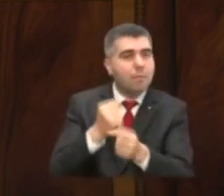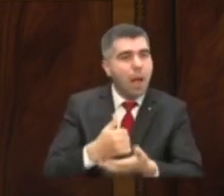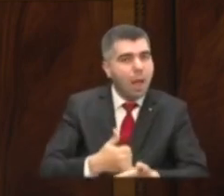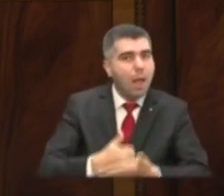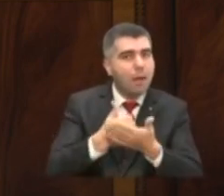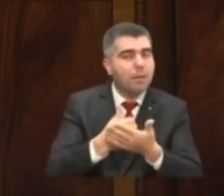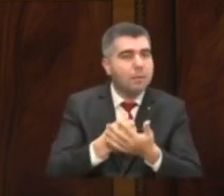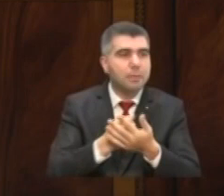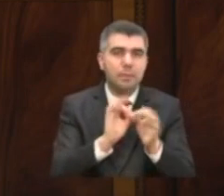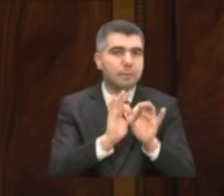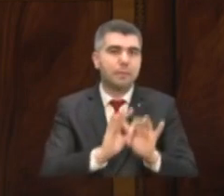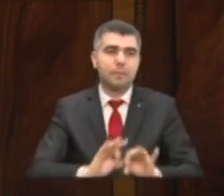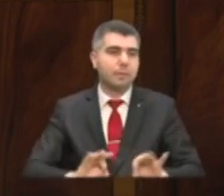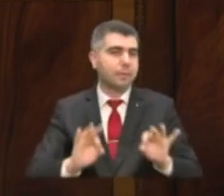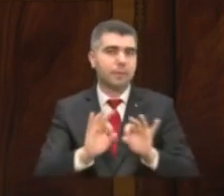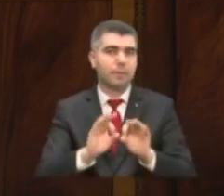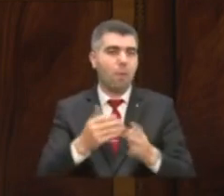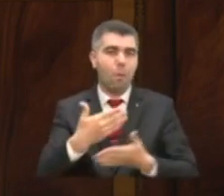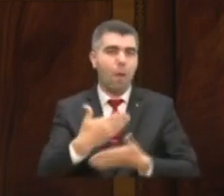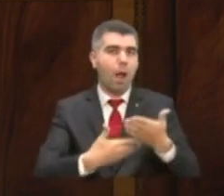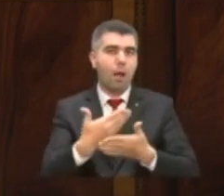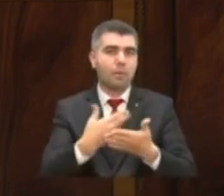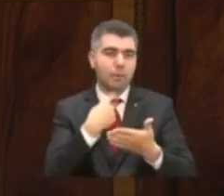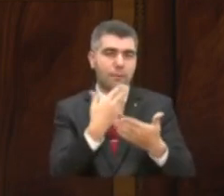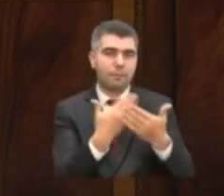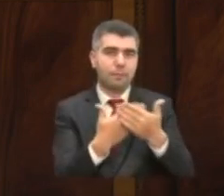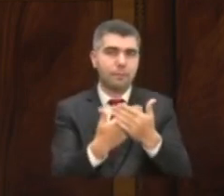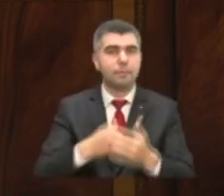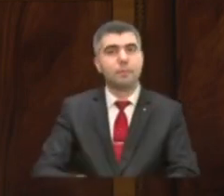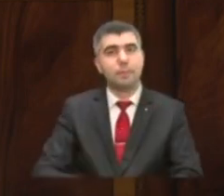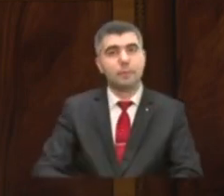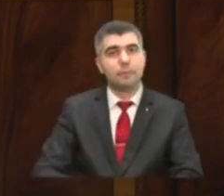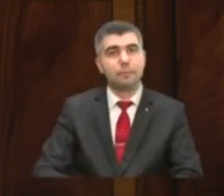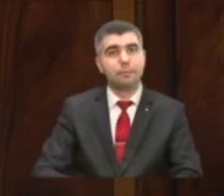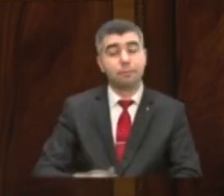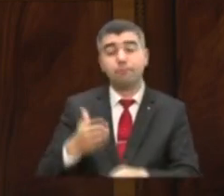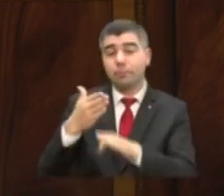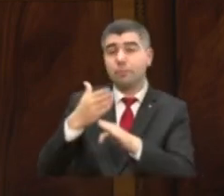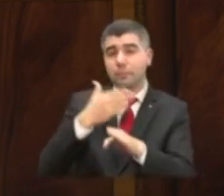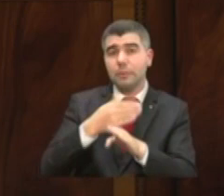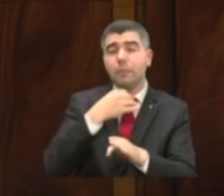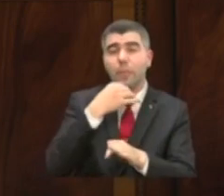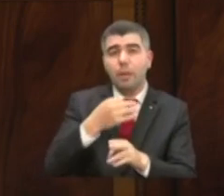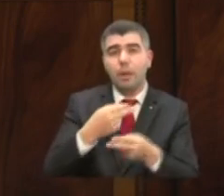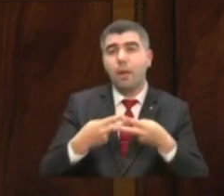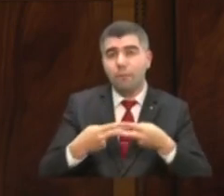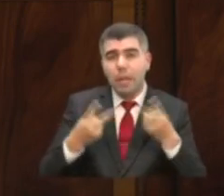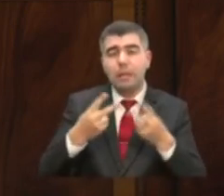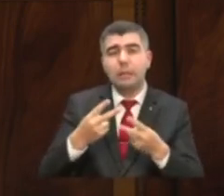ولكننا لا نتوفر على أي وثيقة. سيد رئيس الحكومة، سبق أن نبهناكم إلى وضعية